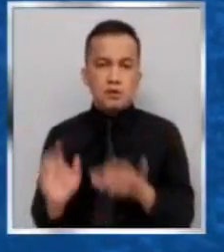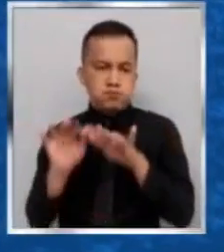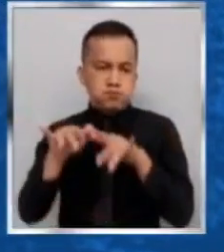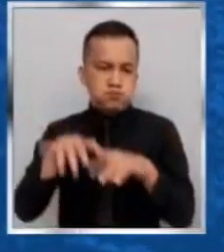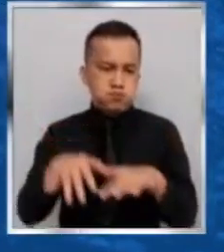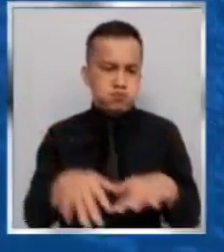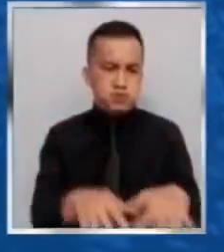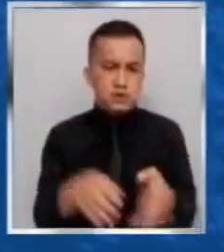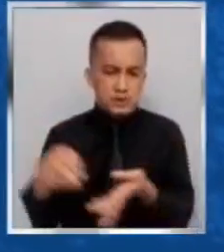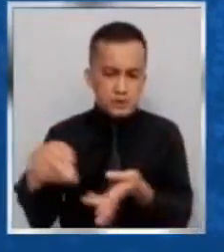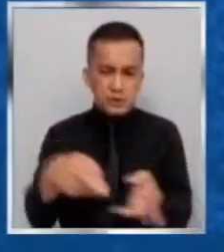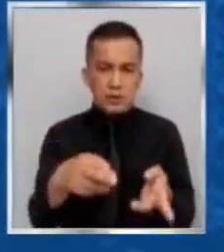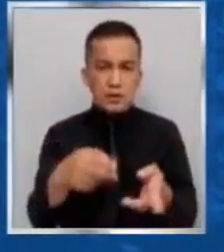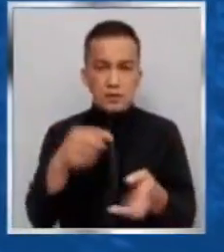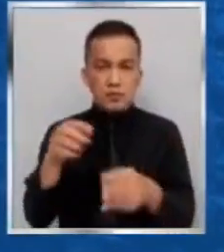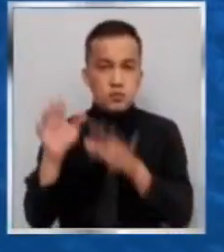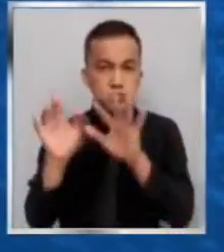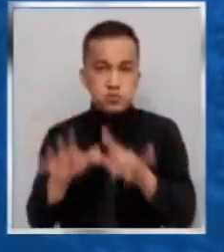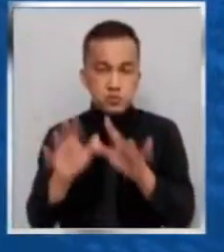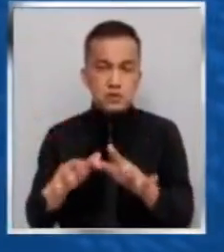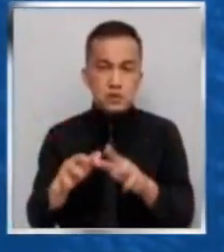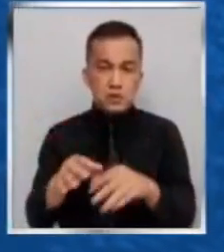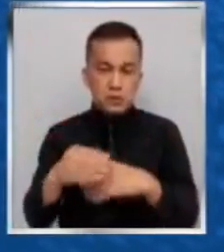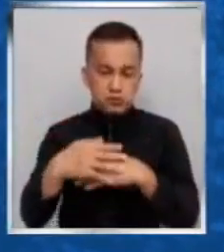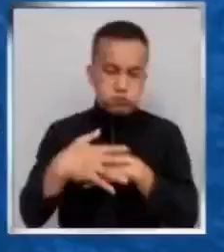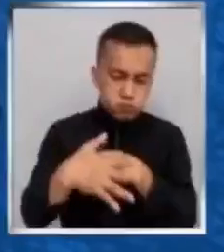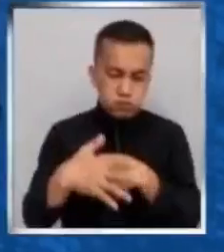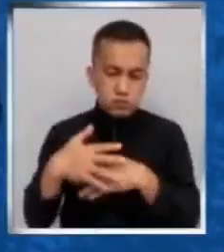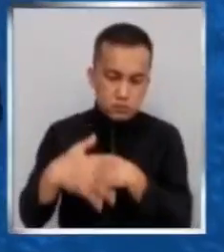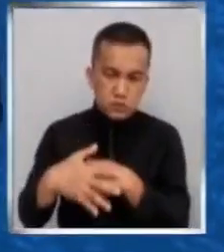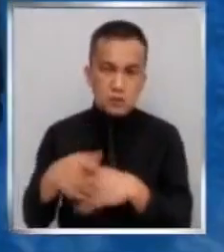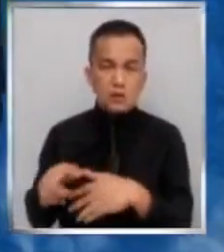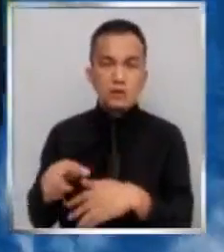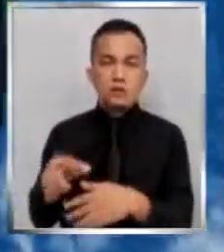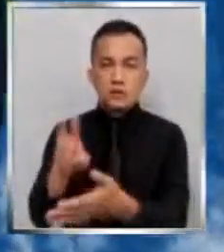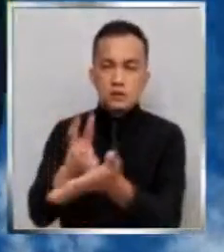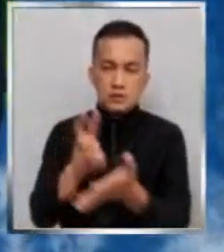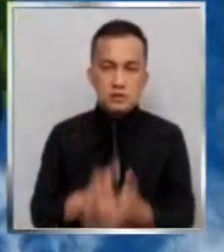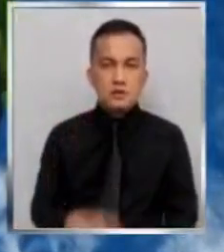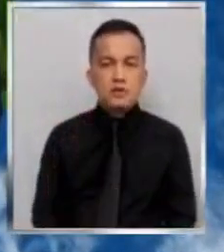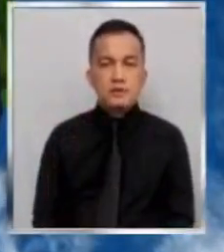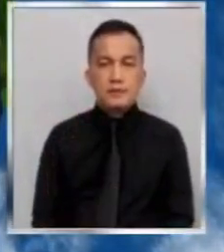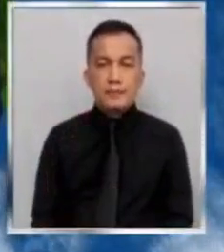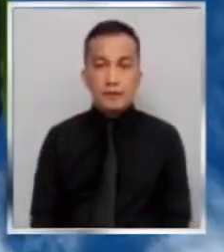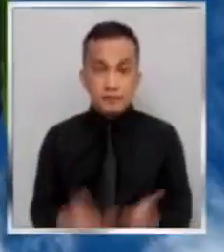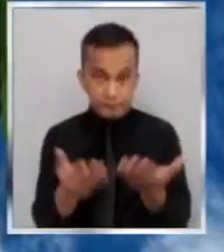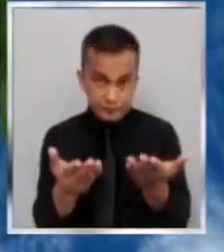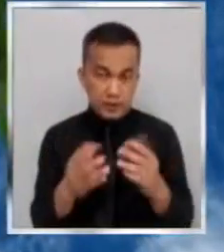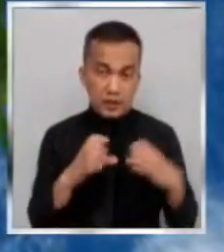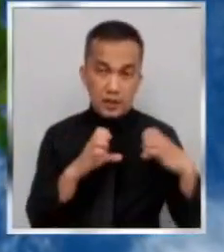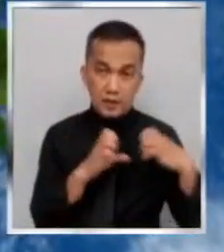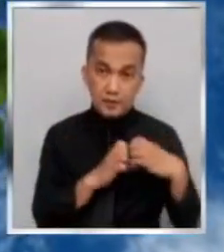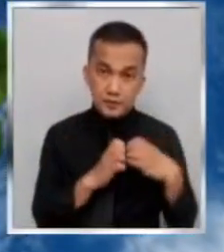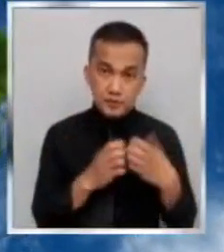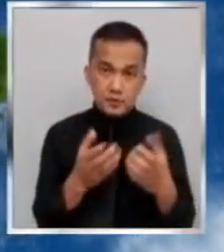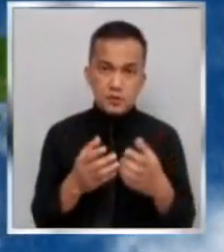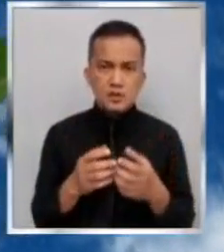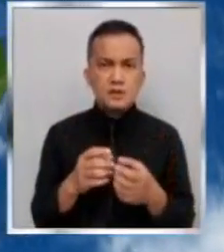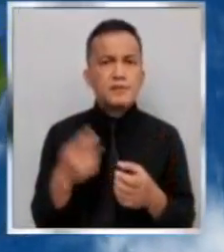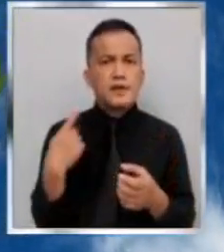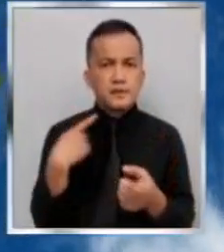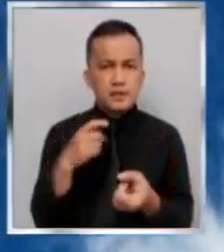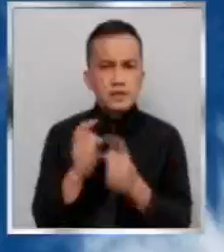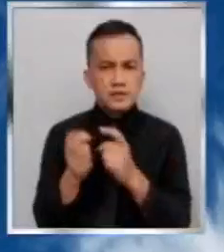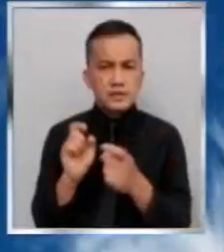ulan. Halos gumuho rin ang lupa sa ilang bahagi. Samantala mga kapuso, ito, may ilang pagbabago sa kategorya